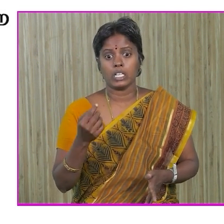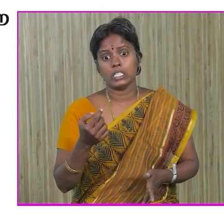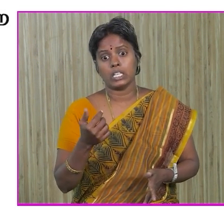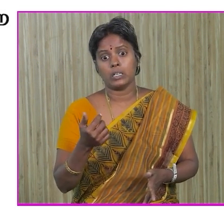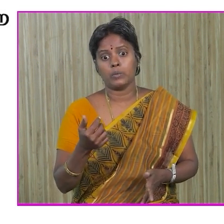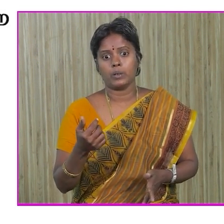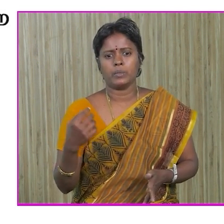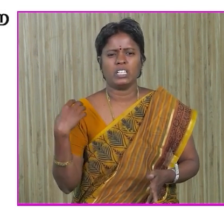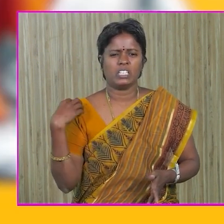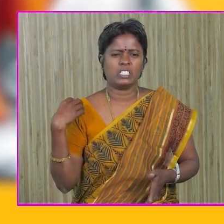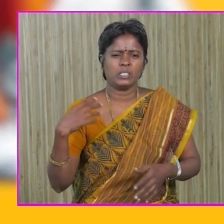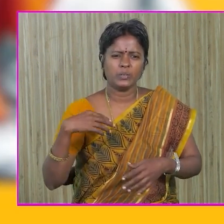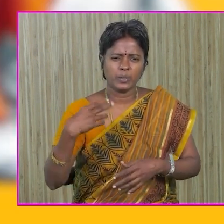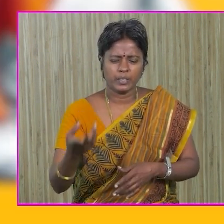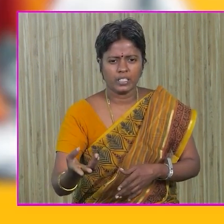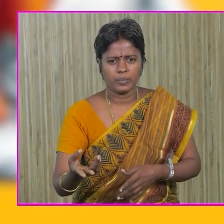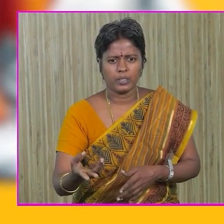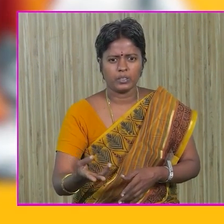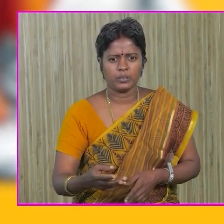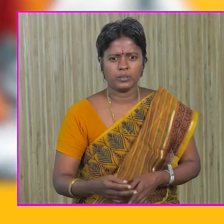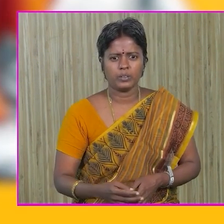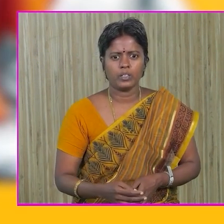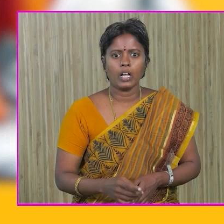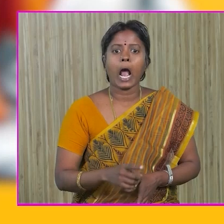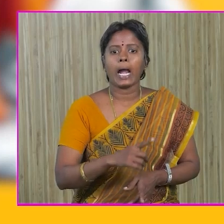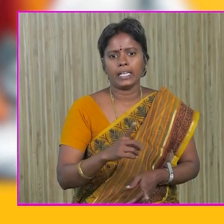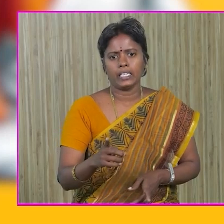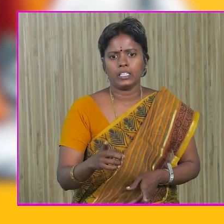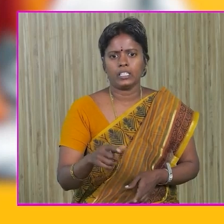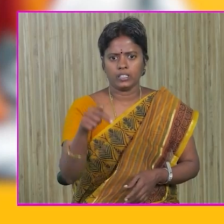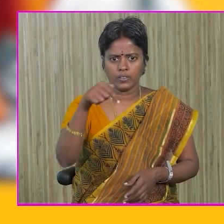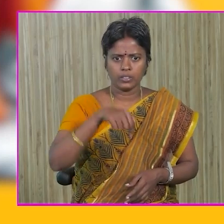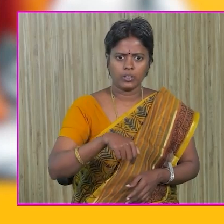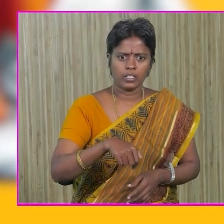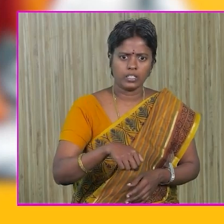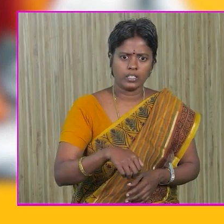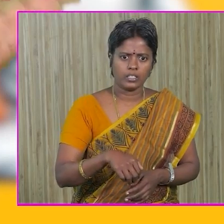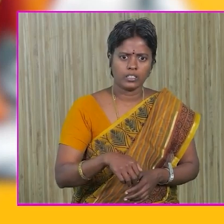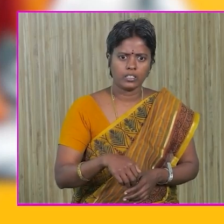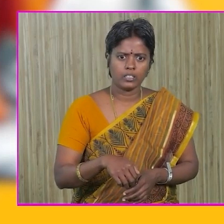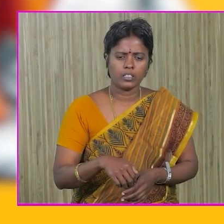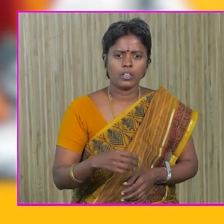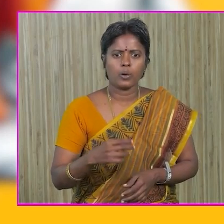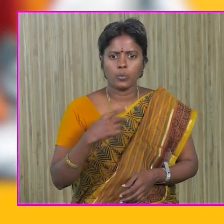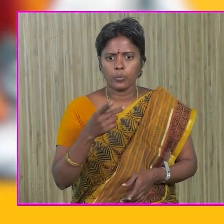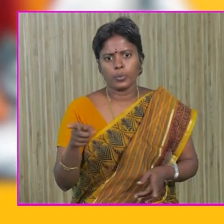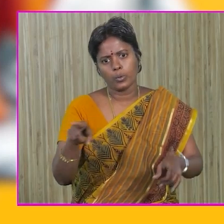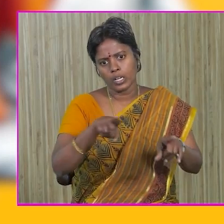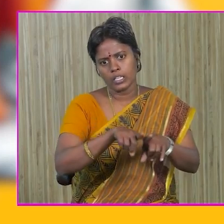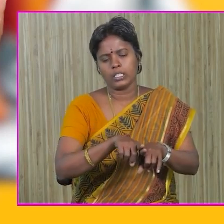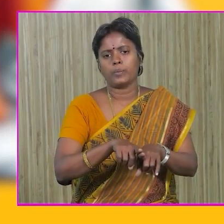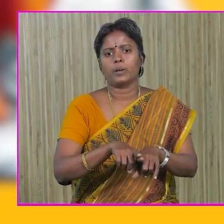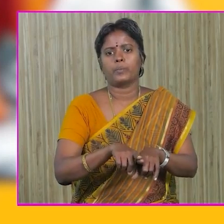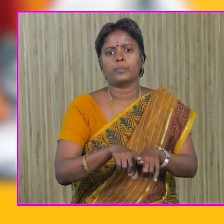விளைவுகளை ஏற்படுத்தும். இதில் வந்துள்ள அணி ஓமை அணி. ஓமை அப்படின்னா இது போல அப்படின்னு